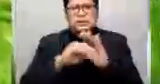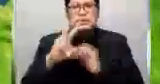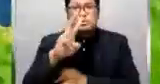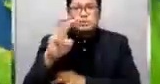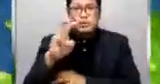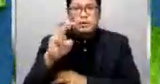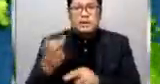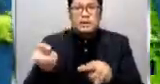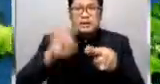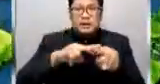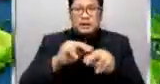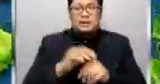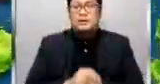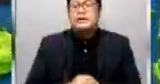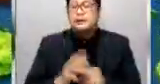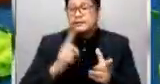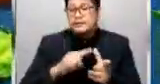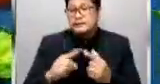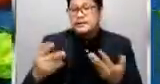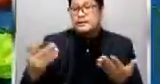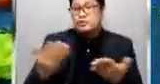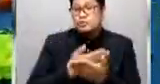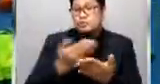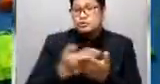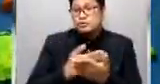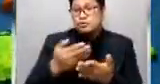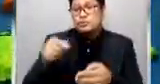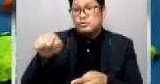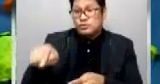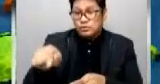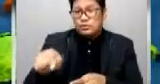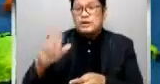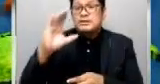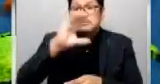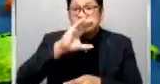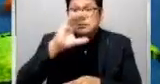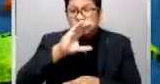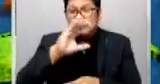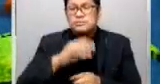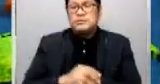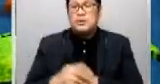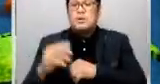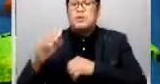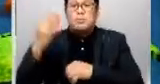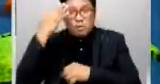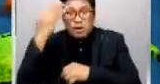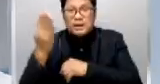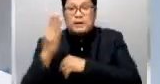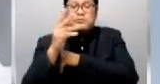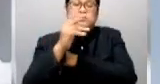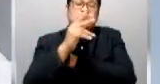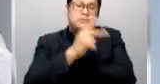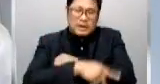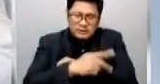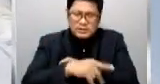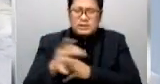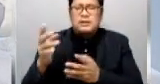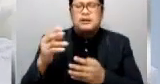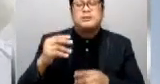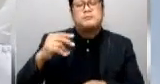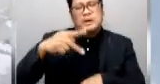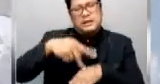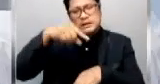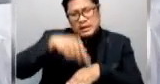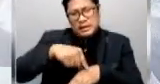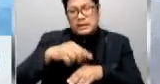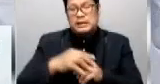tig mahigit 100 bagong kaso naman kahapon ang Cebu Province, Bulacan, Cavite, Makati at Paranaque. Sa pagsusuri ng GMA